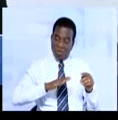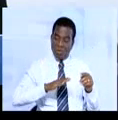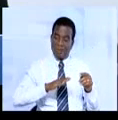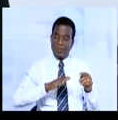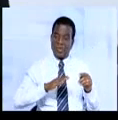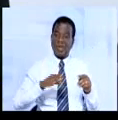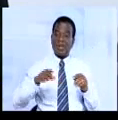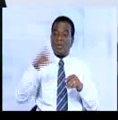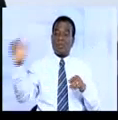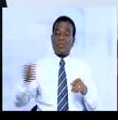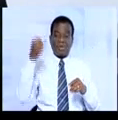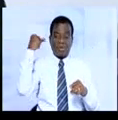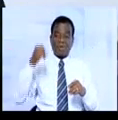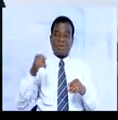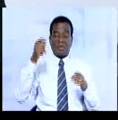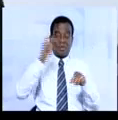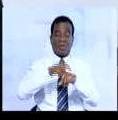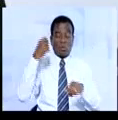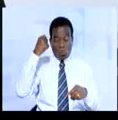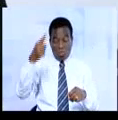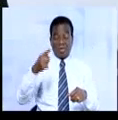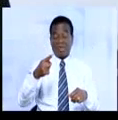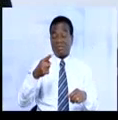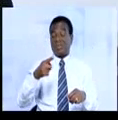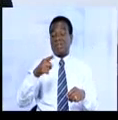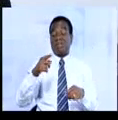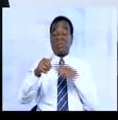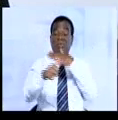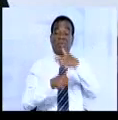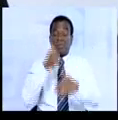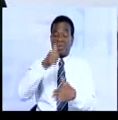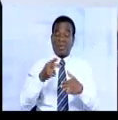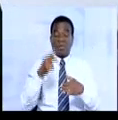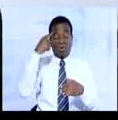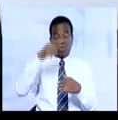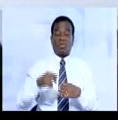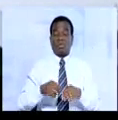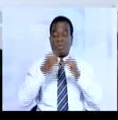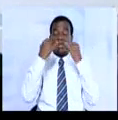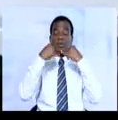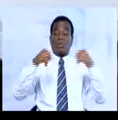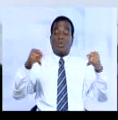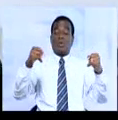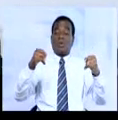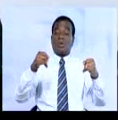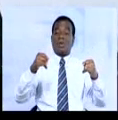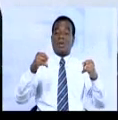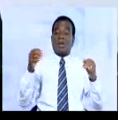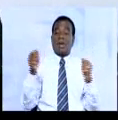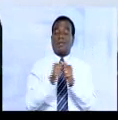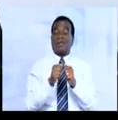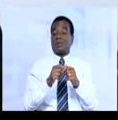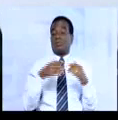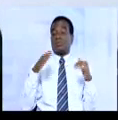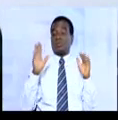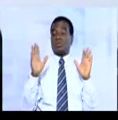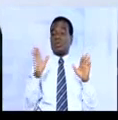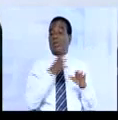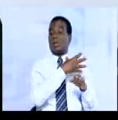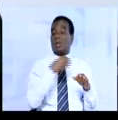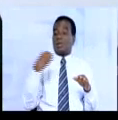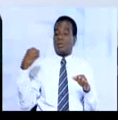dans la complexité des choses les événements qu'il vivait pour en rendre compte avec impartialité.